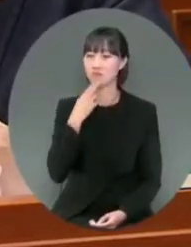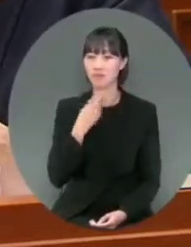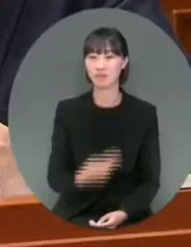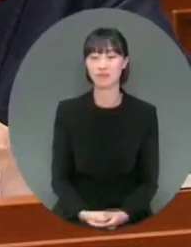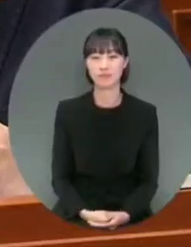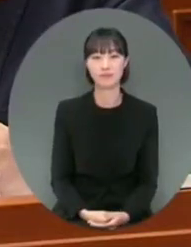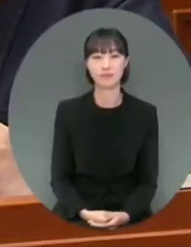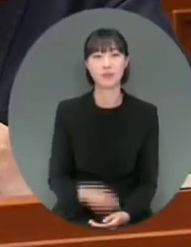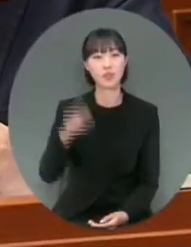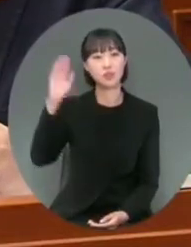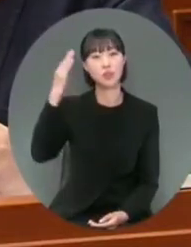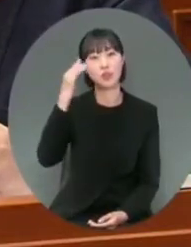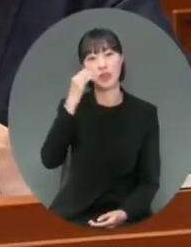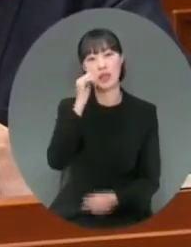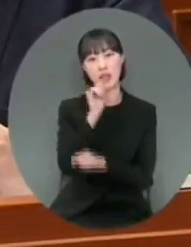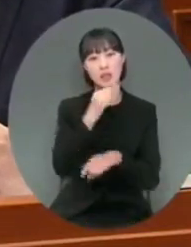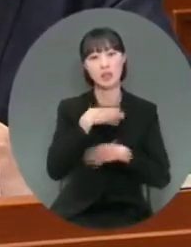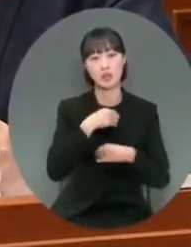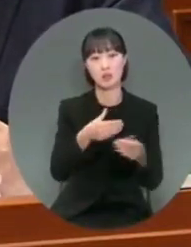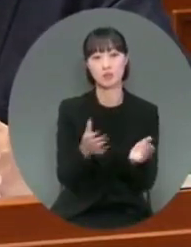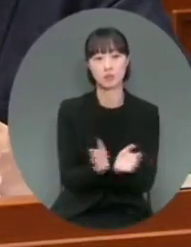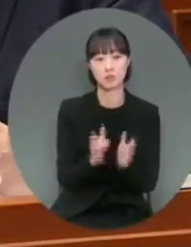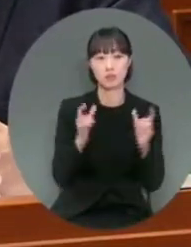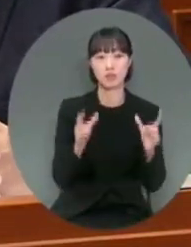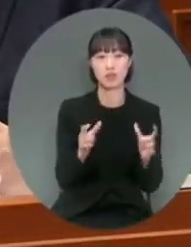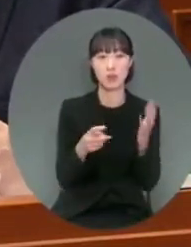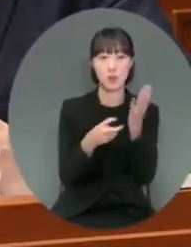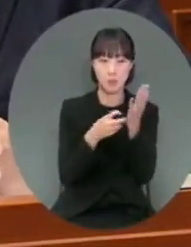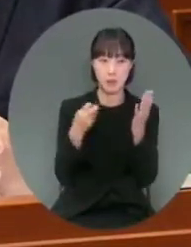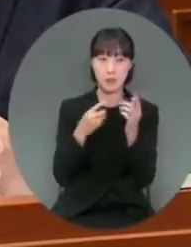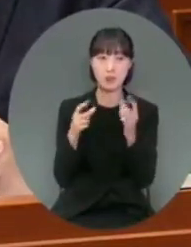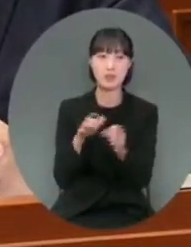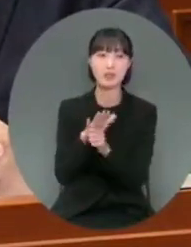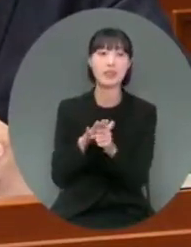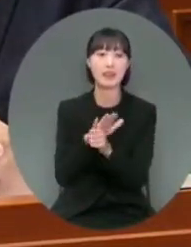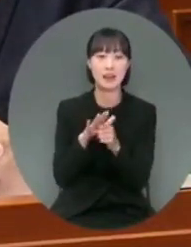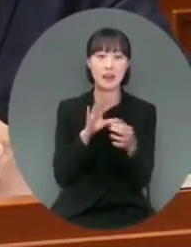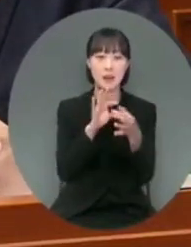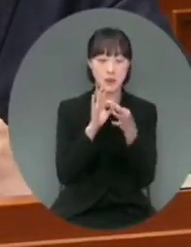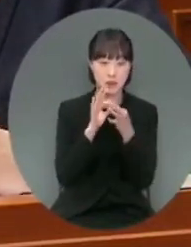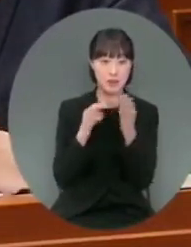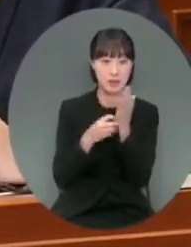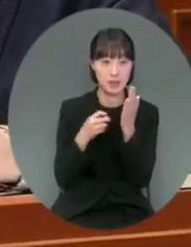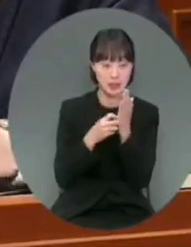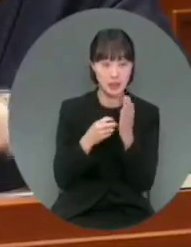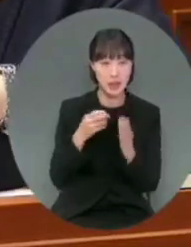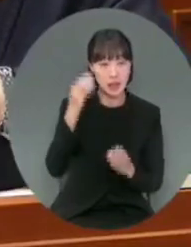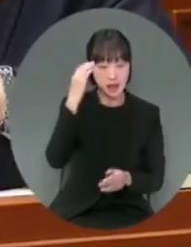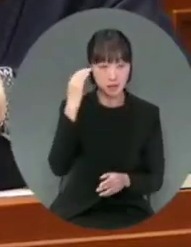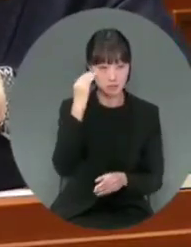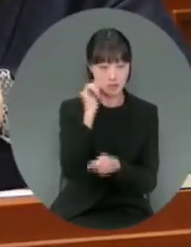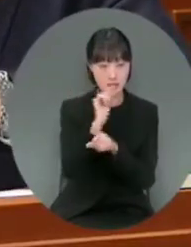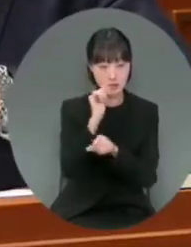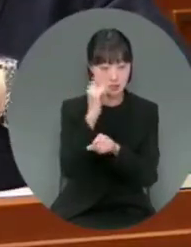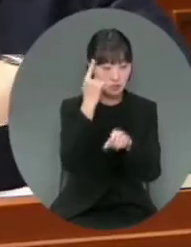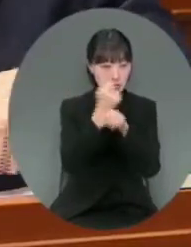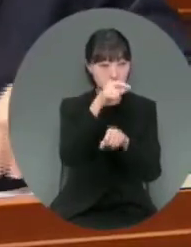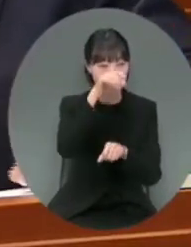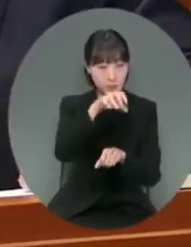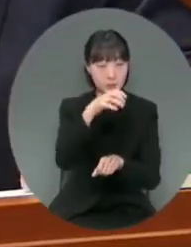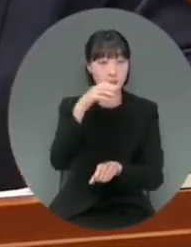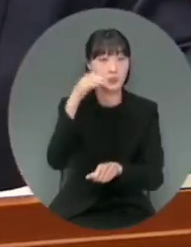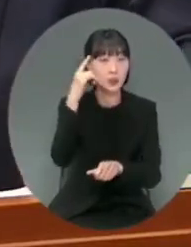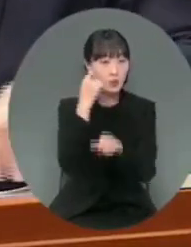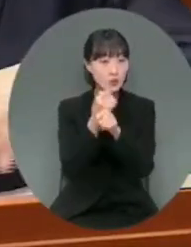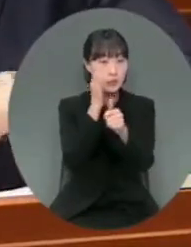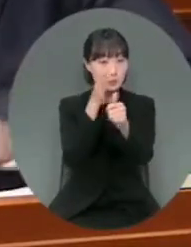최근에 행안부에서 지역화폐 또는 이 지역사랑 상품권과 관련해서 한국행정연구원에 용역을 의뢰했죠? 네, 그렇습니다.